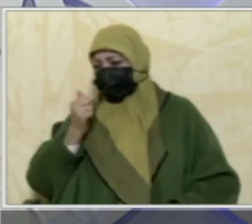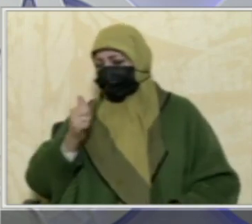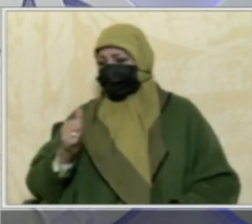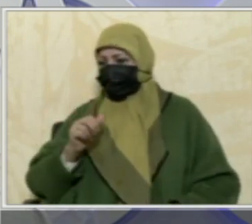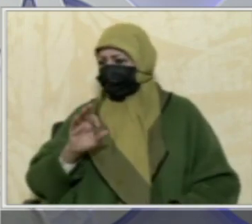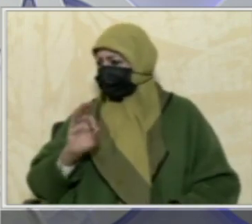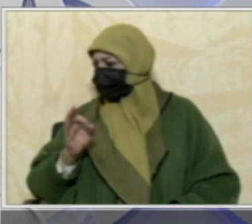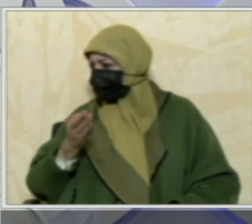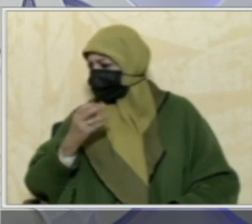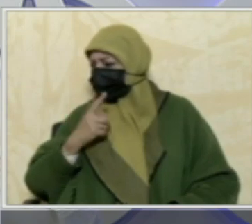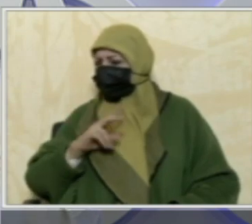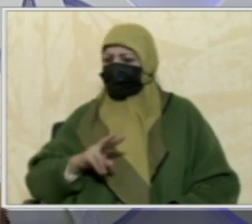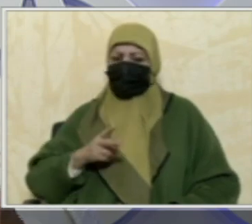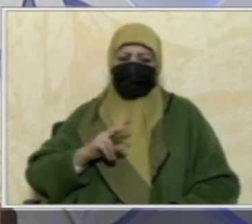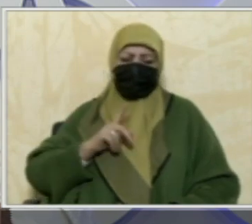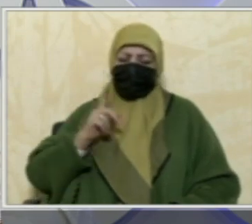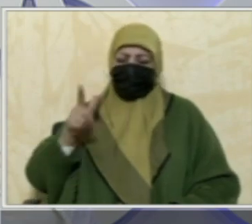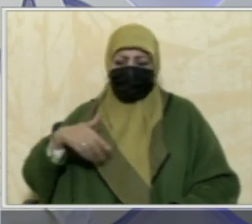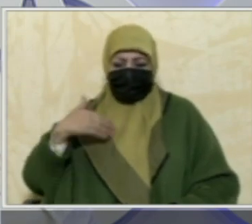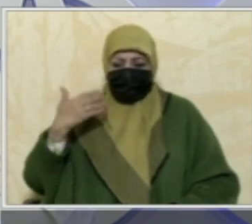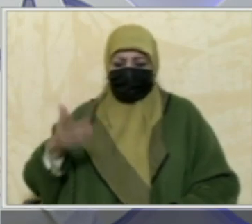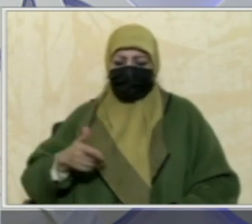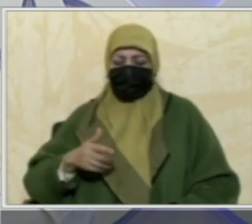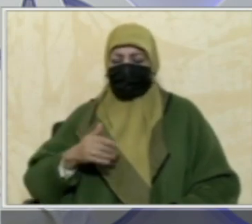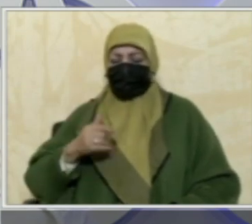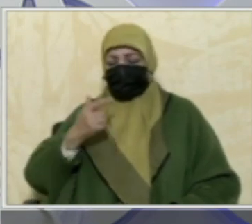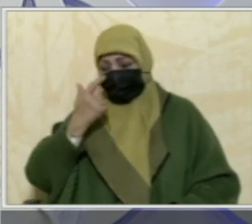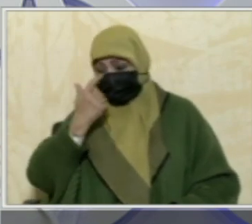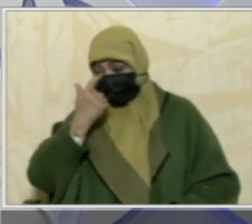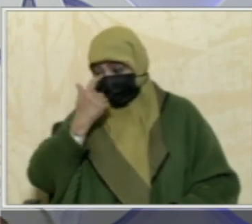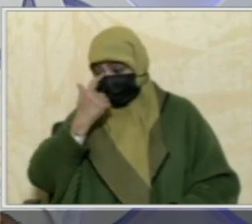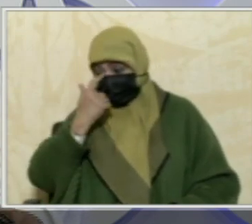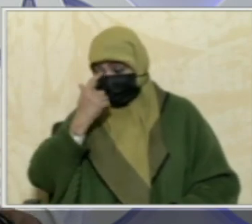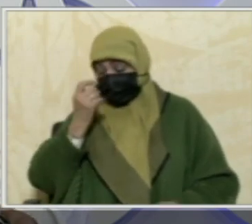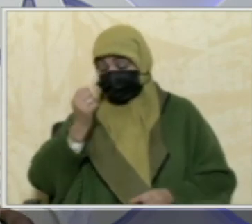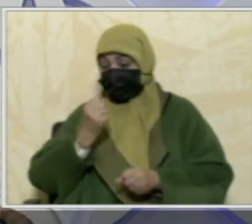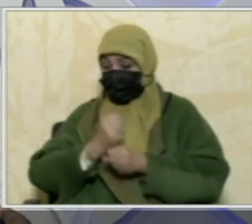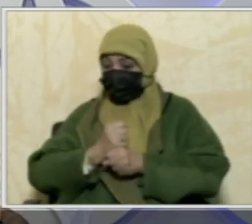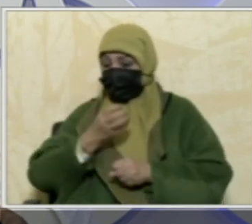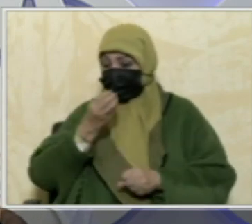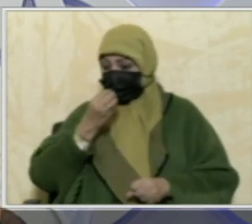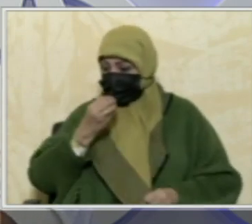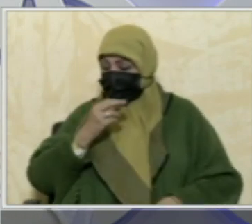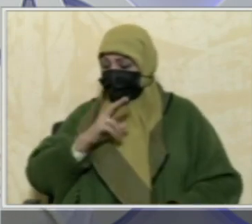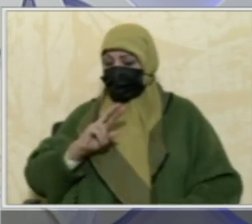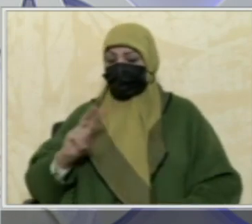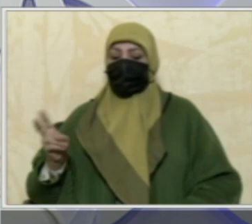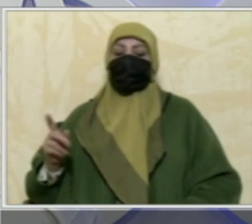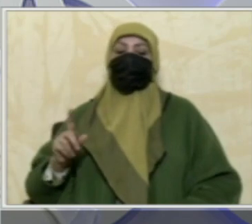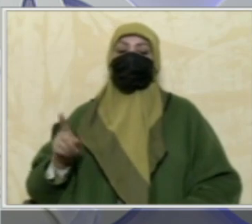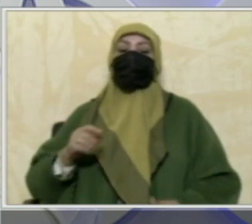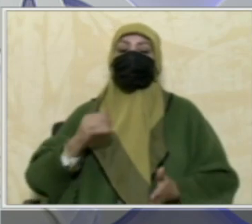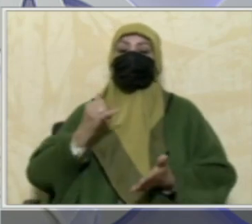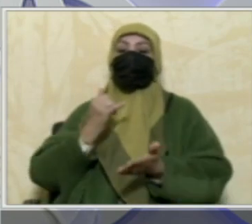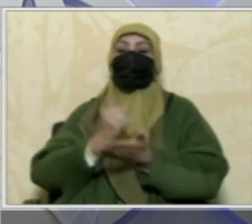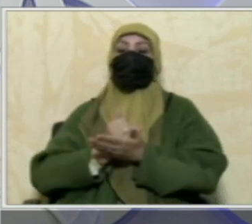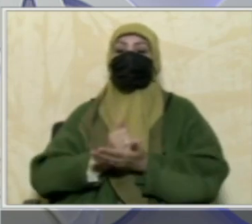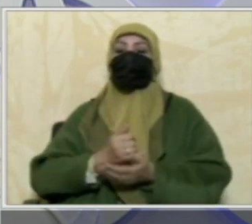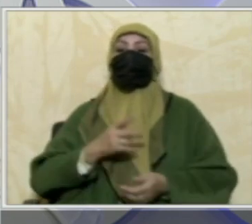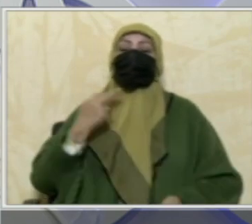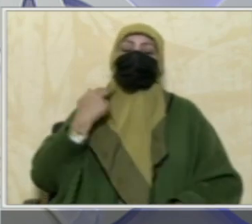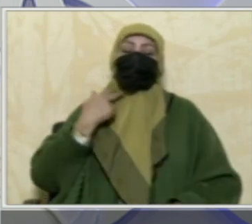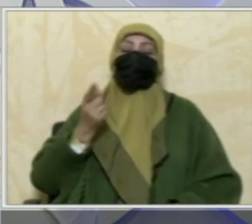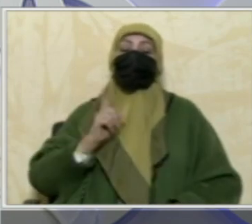ذلك اما لو قلت تملي وان ديلك عشيع واندي لك كذا فهذا يعني اصبح ابتداء اصبح كالمشترط